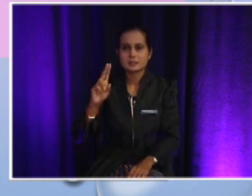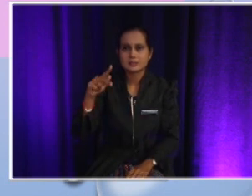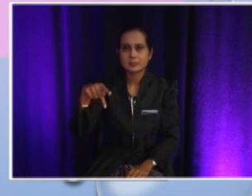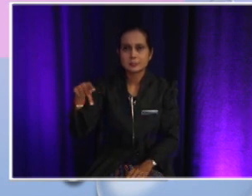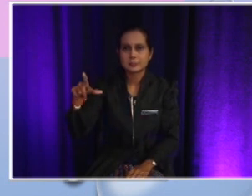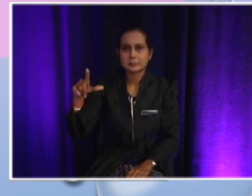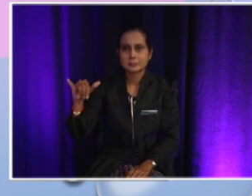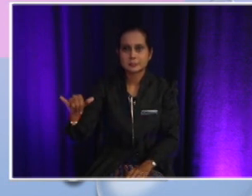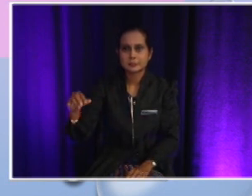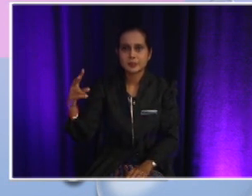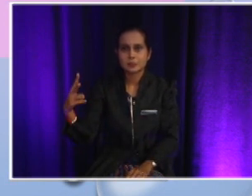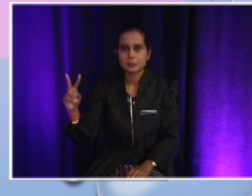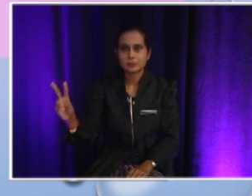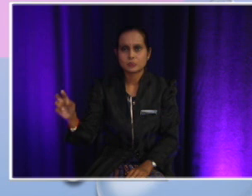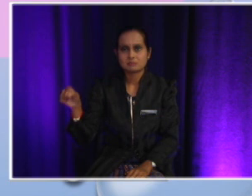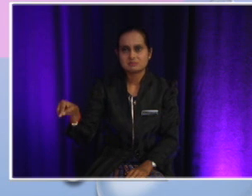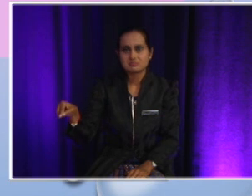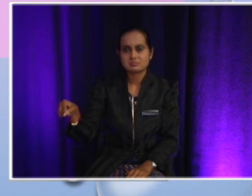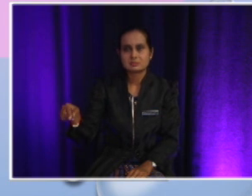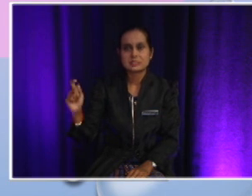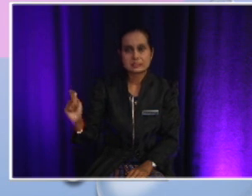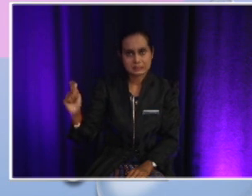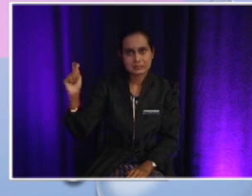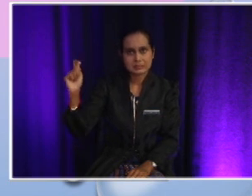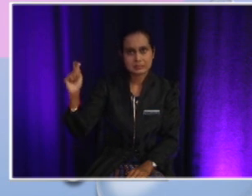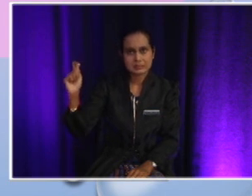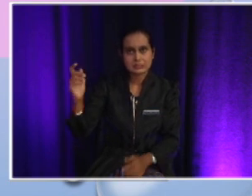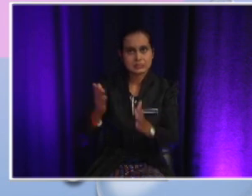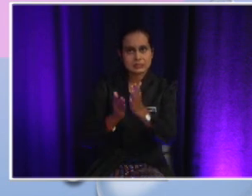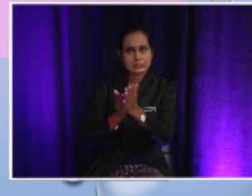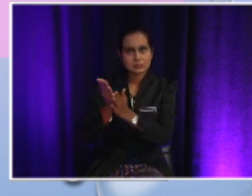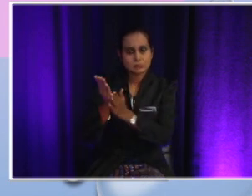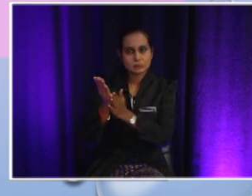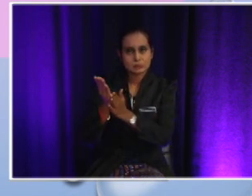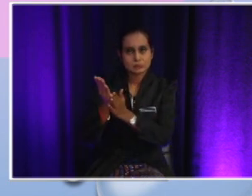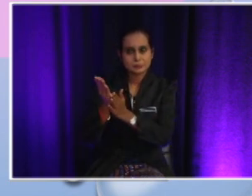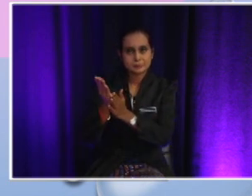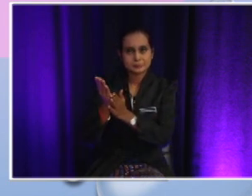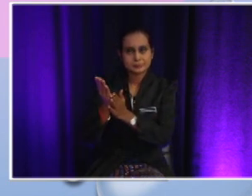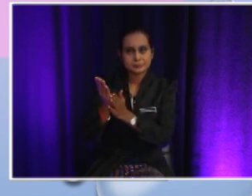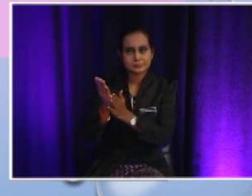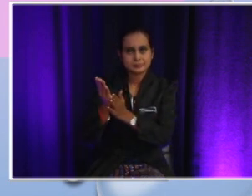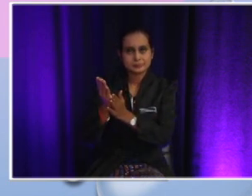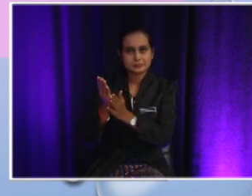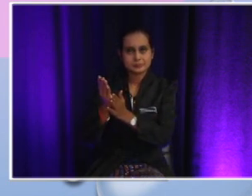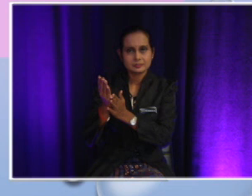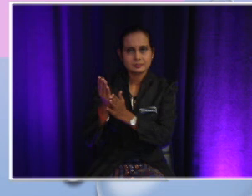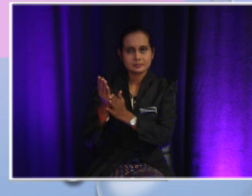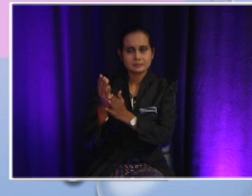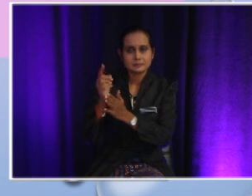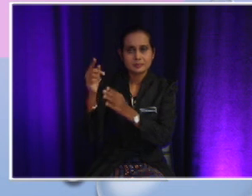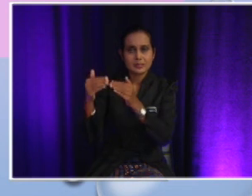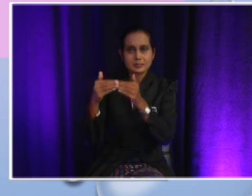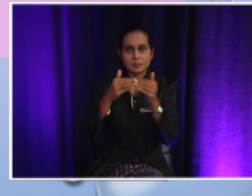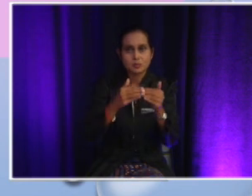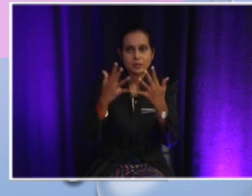jadinya supply ni macam tinggi kan. Kita nampak sini supply terus direct tu. Terus direct. Okey, pada dia. Dan ini kita tengok sambungan ni, beban